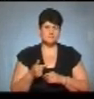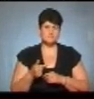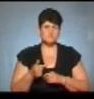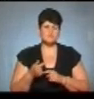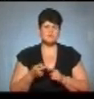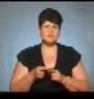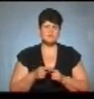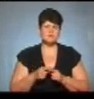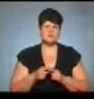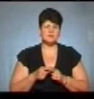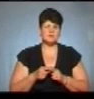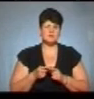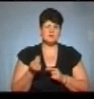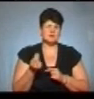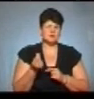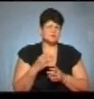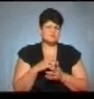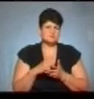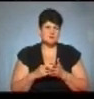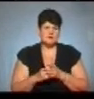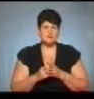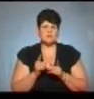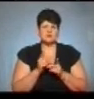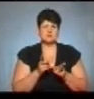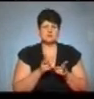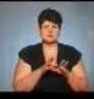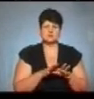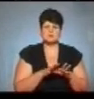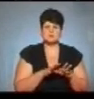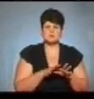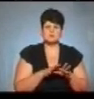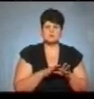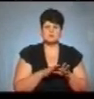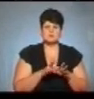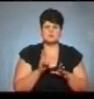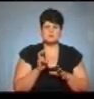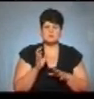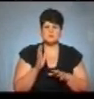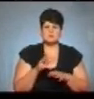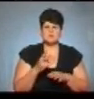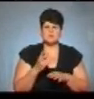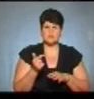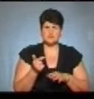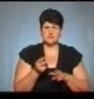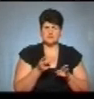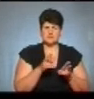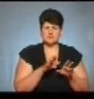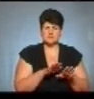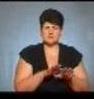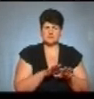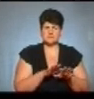251 гривню зняли, а лишилося ще на лютий 252 гривні. Так якби